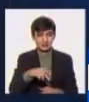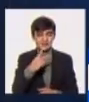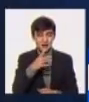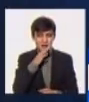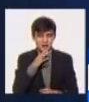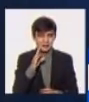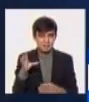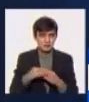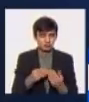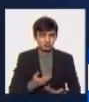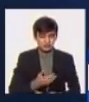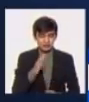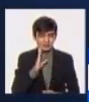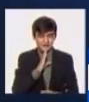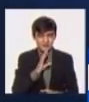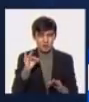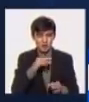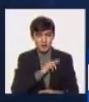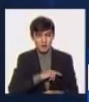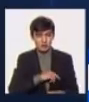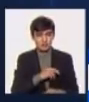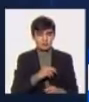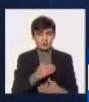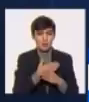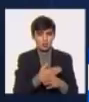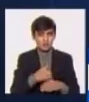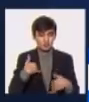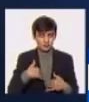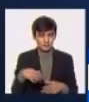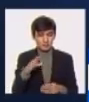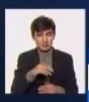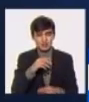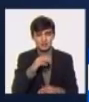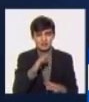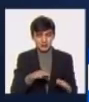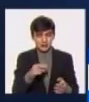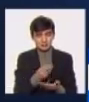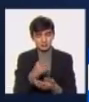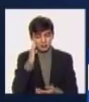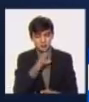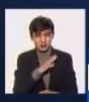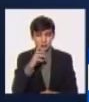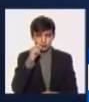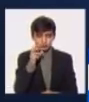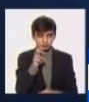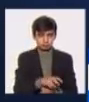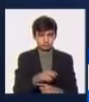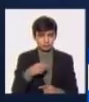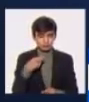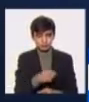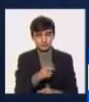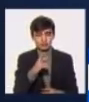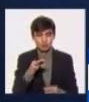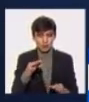32-летней сожительнице, которая работала там помощником воспитателя. Малыши спали, мужчина набросился на женщину с ножом. Она выжила,